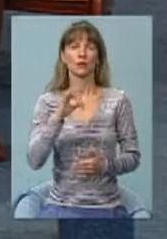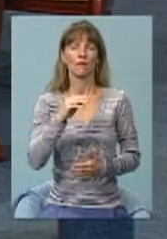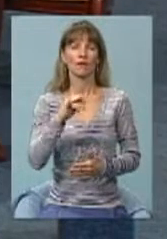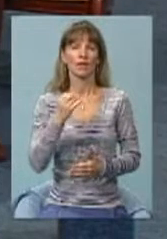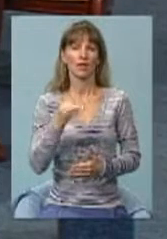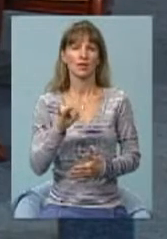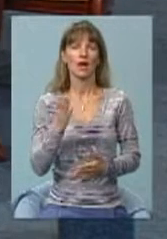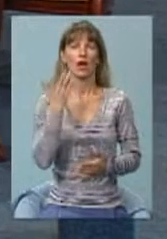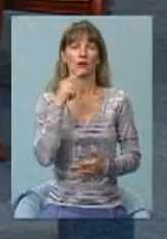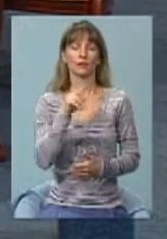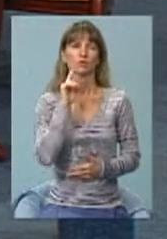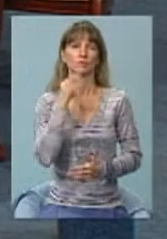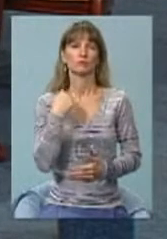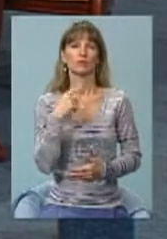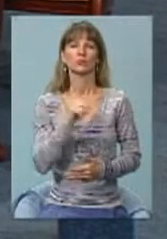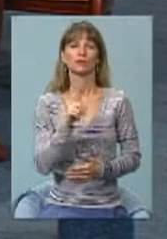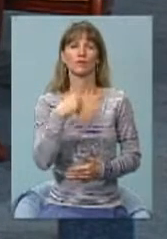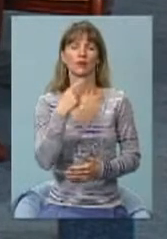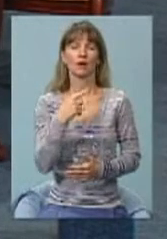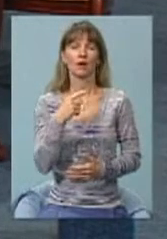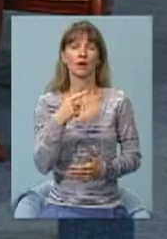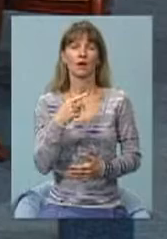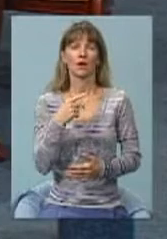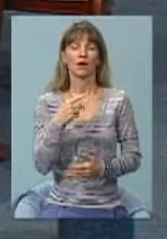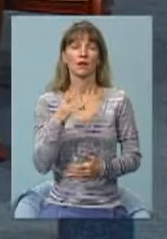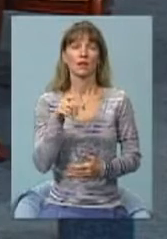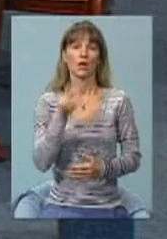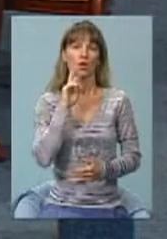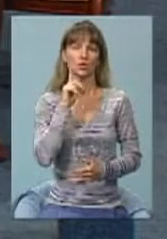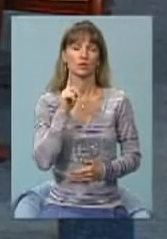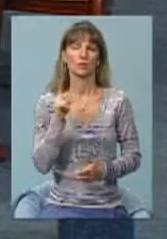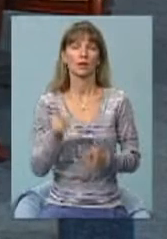філософи помиляються, ми їм наголошуємо на їх помилках, чи вони можуть сприймати